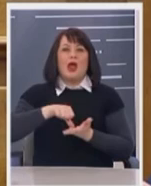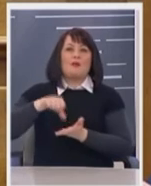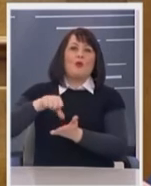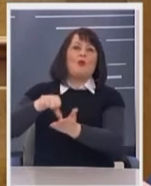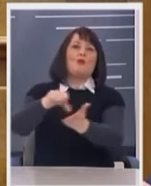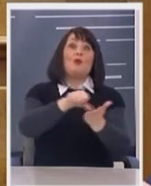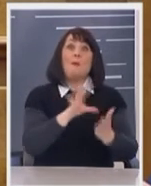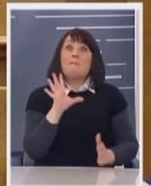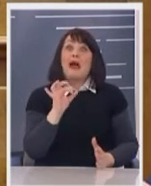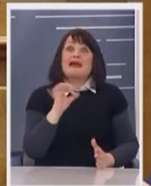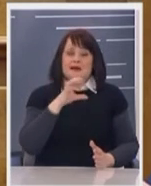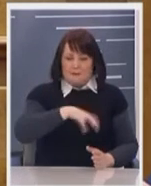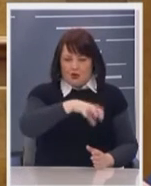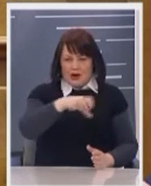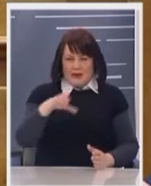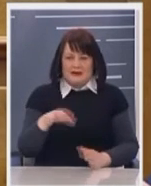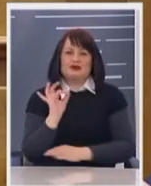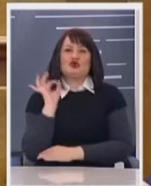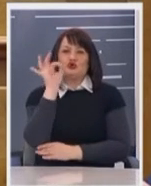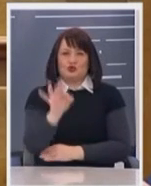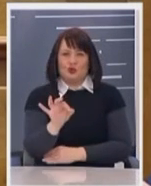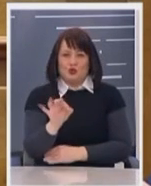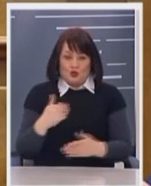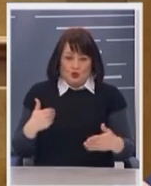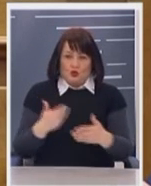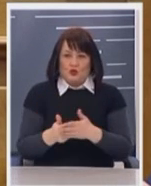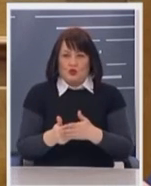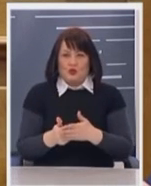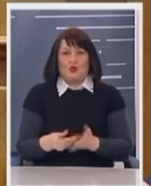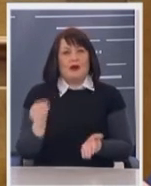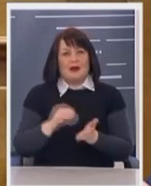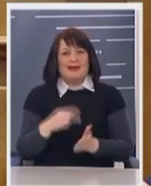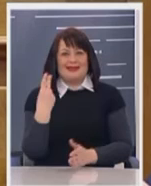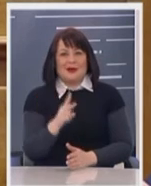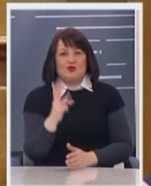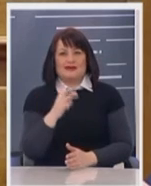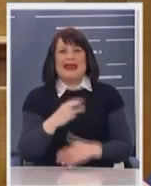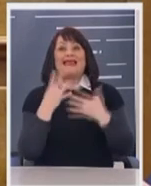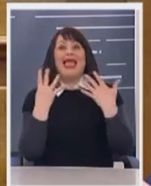χώρας. Και στόχος είναι μέχρι τέλος του έτους άλλες 239.